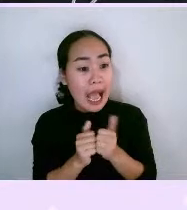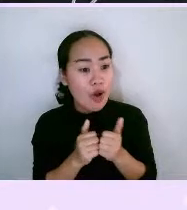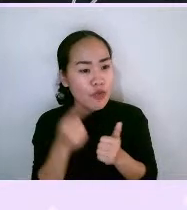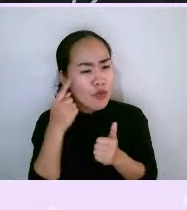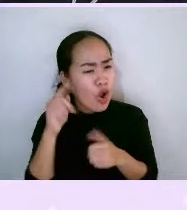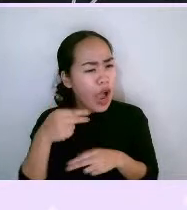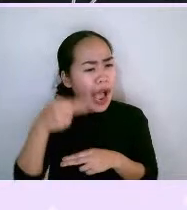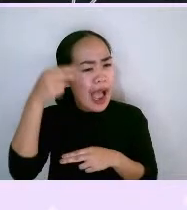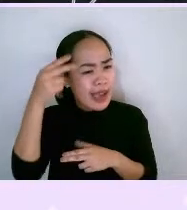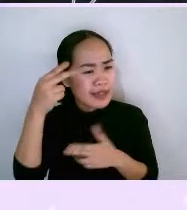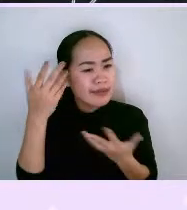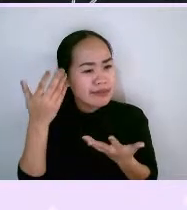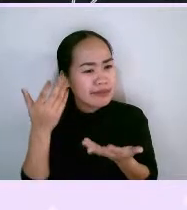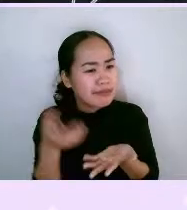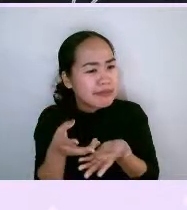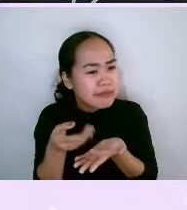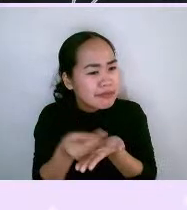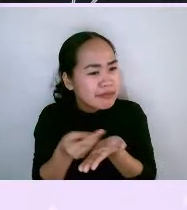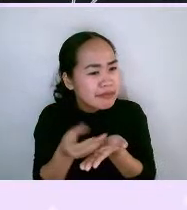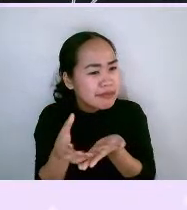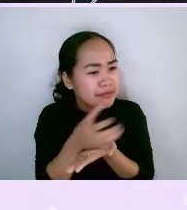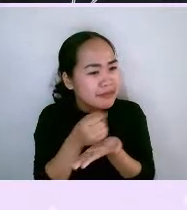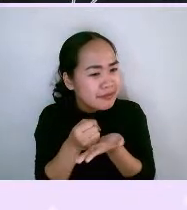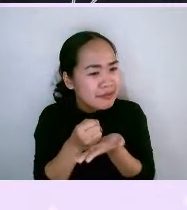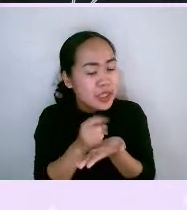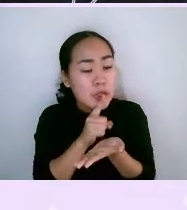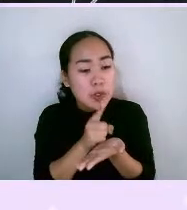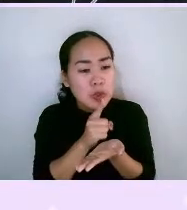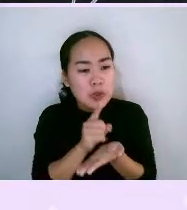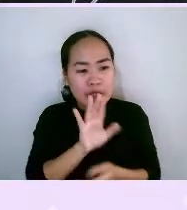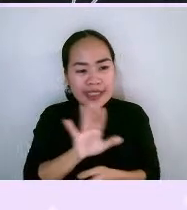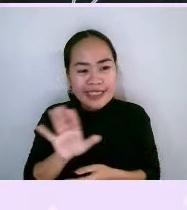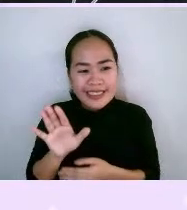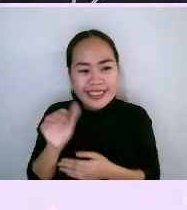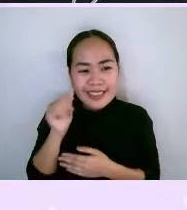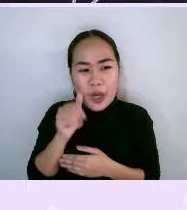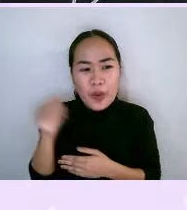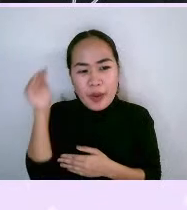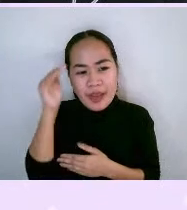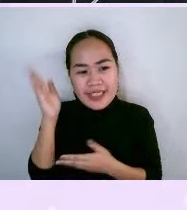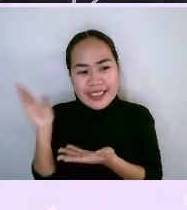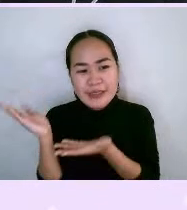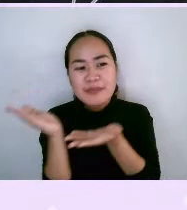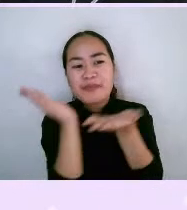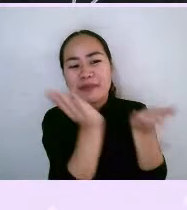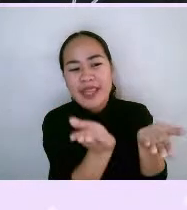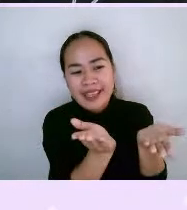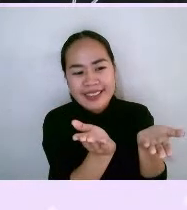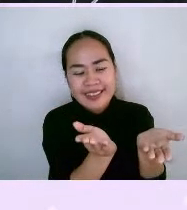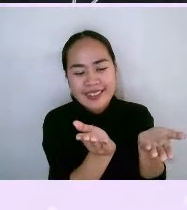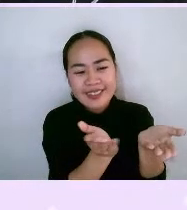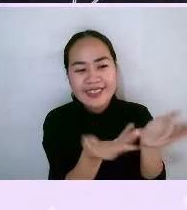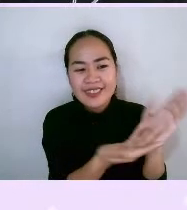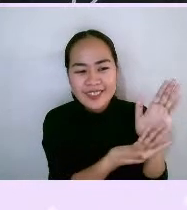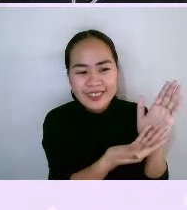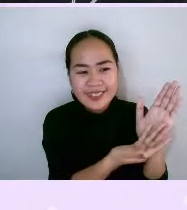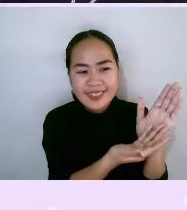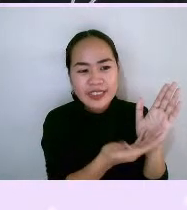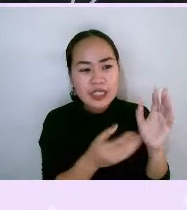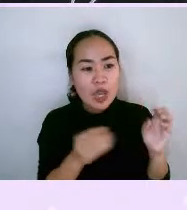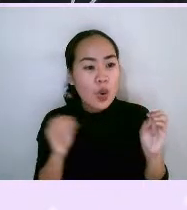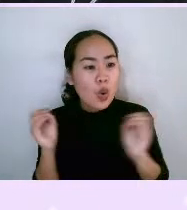ang kita nila, sila na mismo, dinadala na nila mismo diretso dito, wala nang masyadong